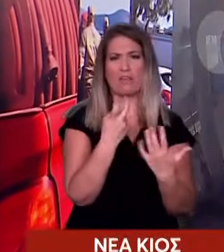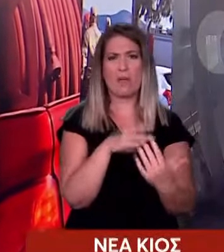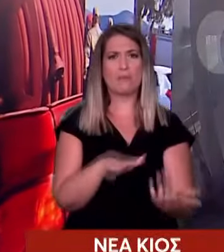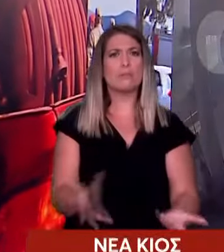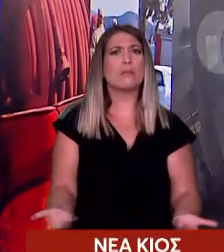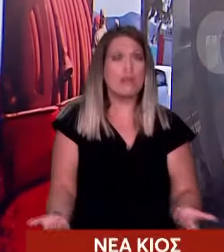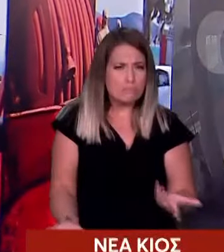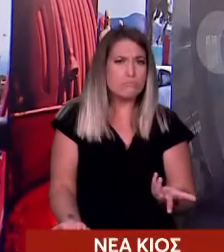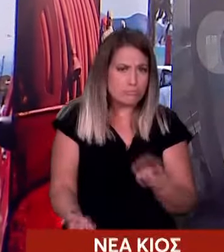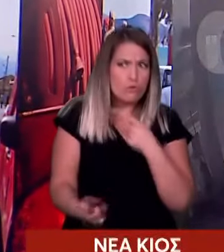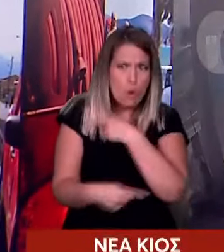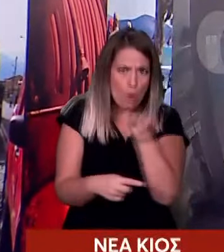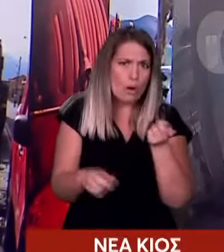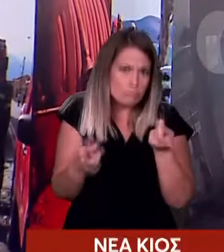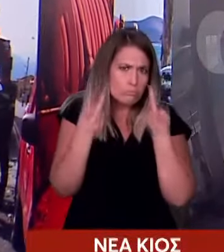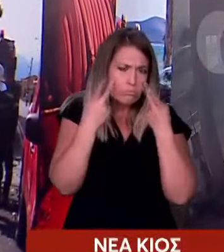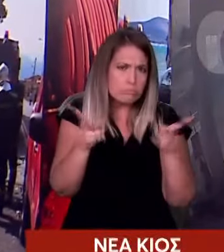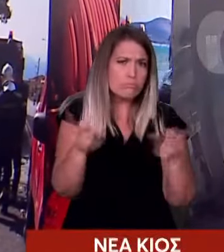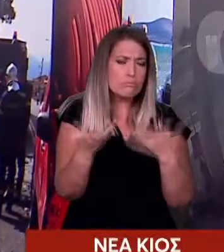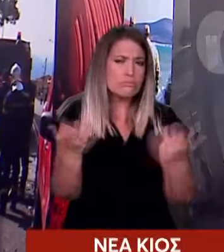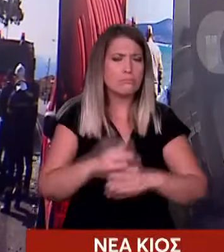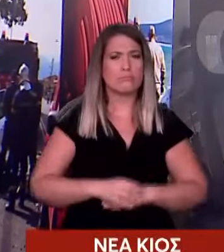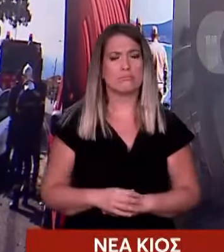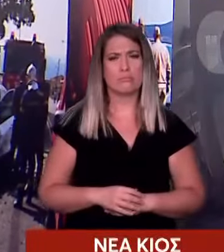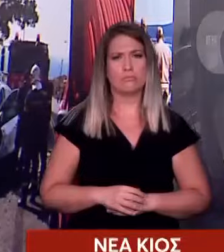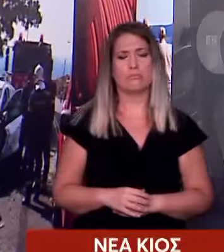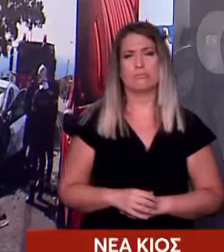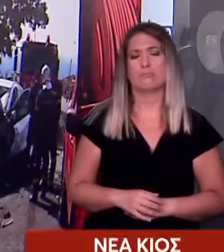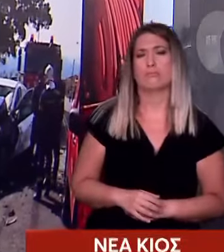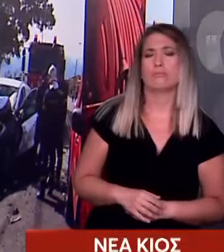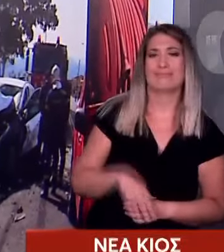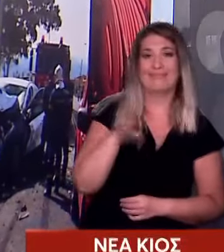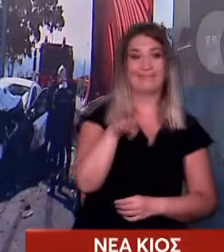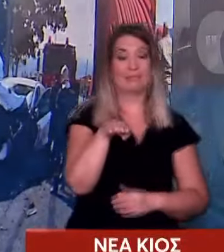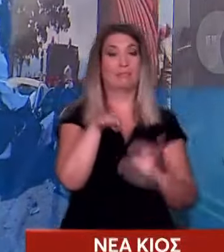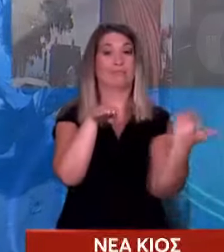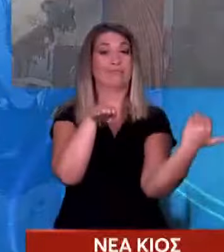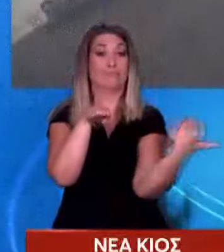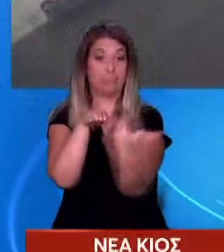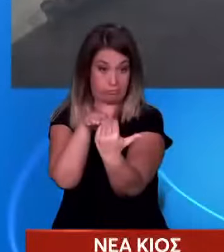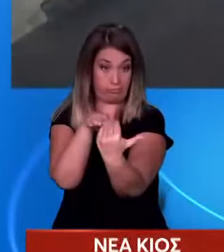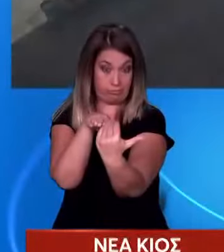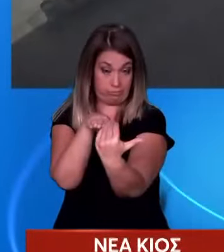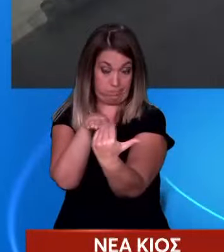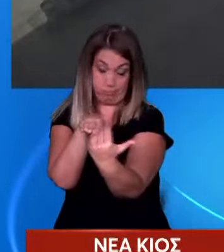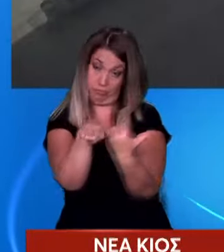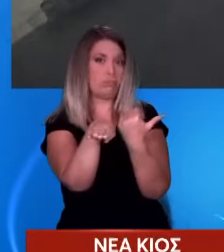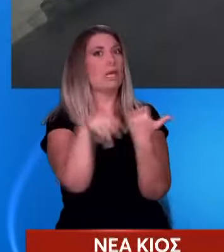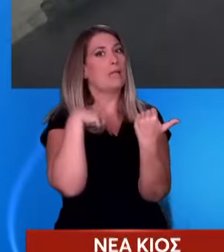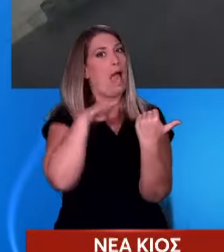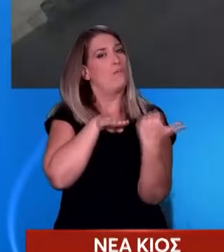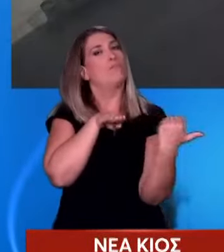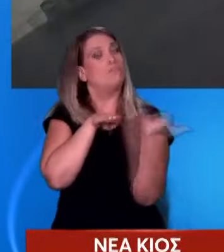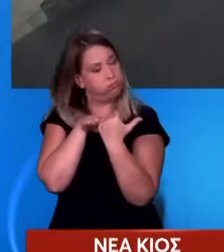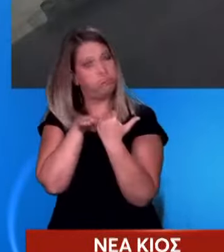έτσι όπως είπατε κι εσείς. Με το πίσω αριστερά μέρος του αυτοκινήτου χτύπησε πρώτα την Άντια και με τον ίδιο τρόπο χτύπησε και εμένα